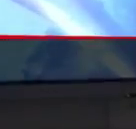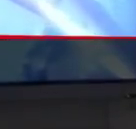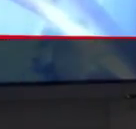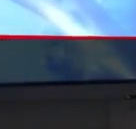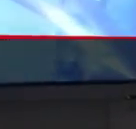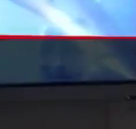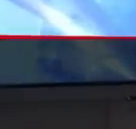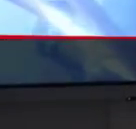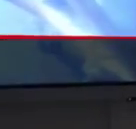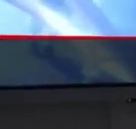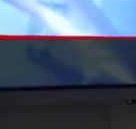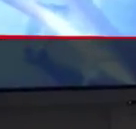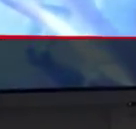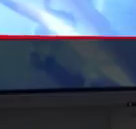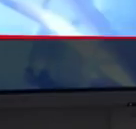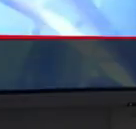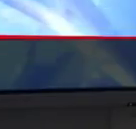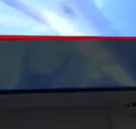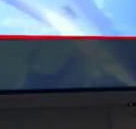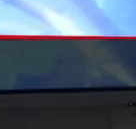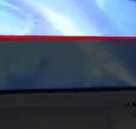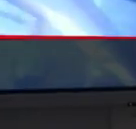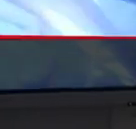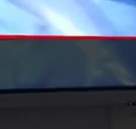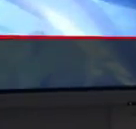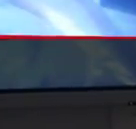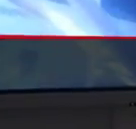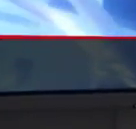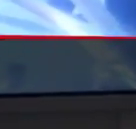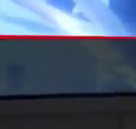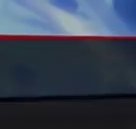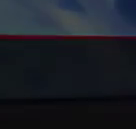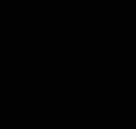Rekalde Aretoko kabinete abstraktuan eta Institutu Frantseseko jolean.